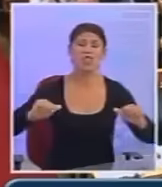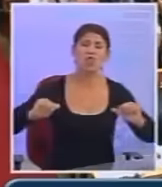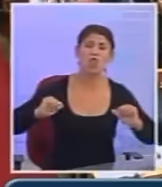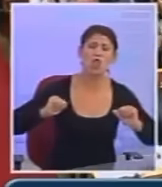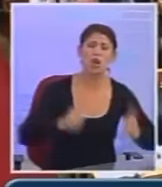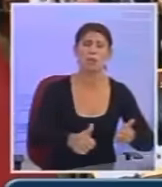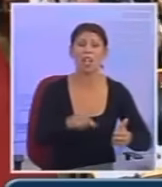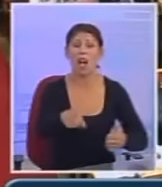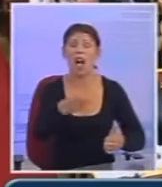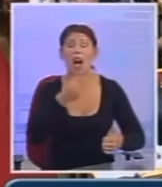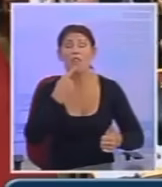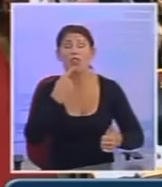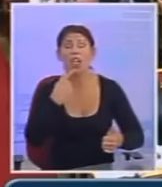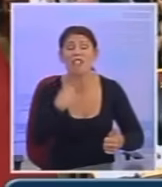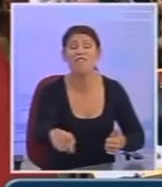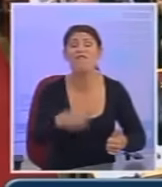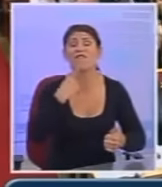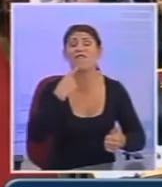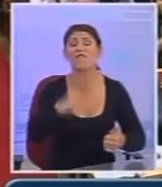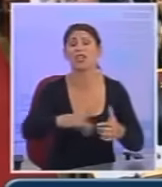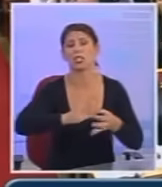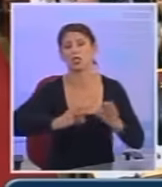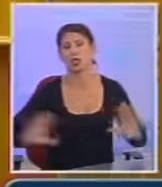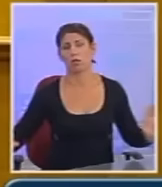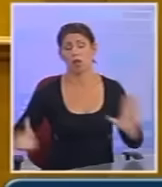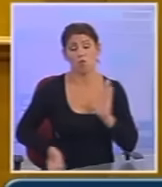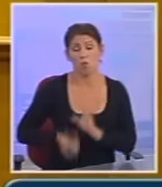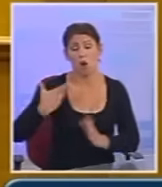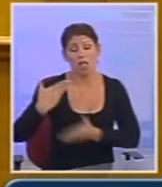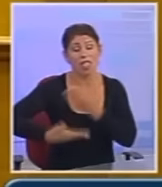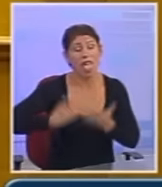Είναι ύβρι για την ιστορία μας. Είναι ύβρι για τη νέα γενιά.